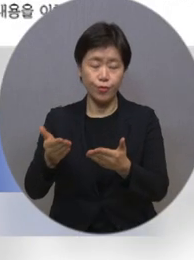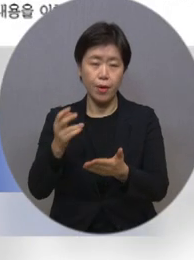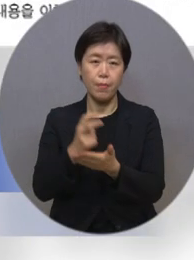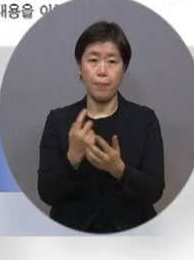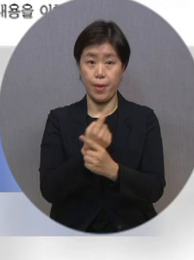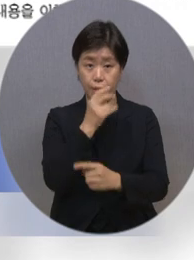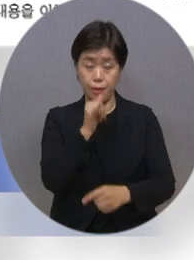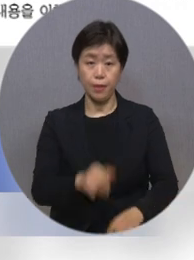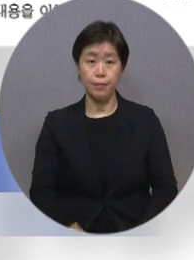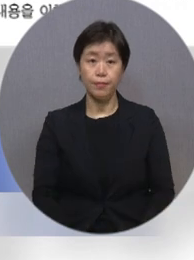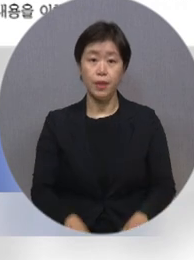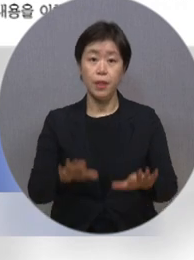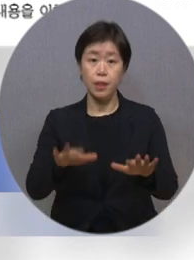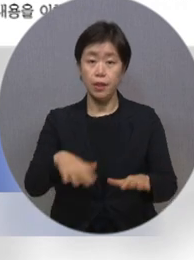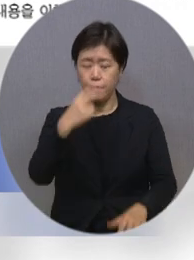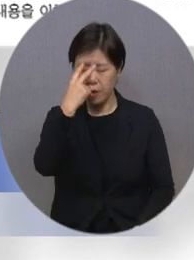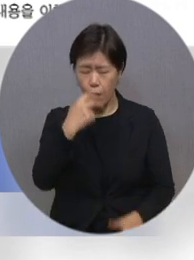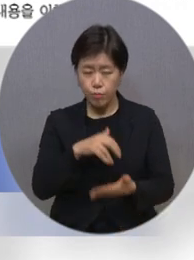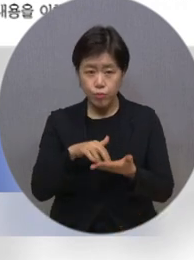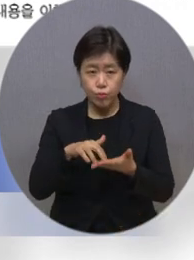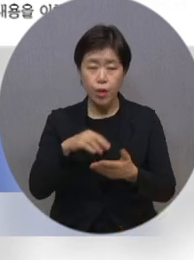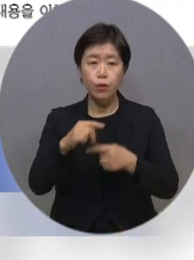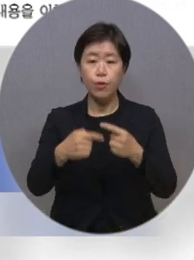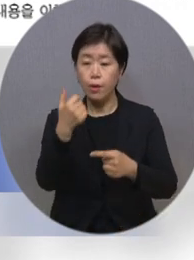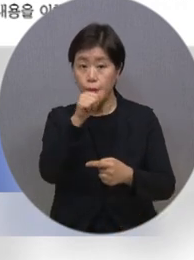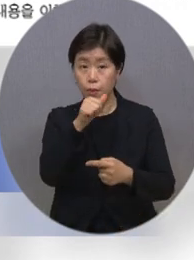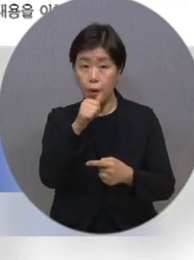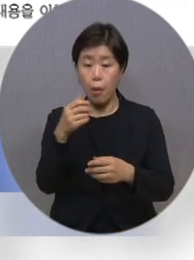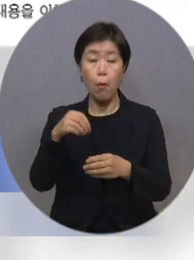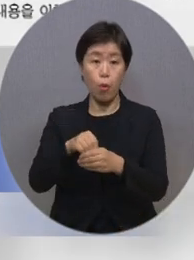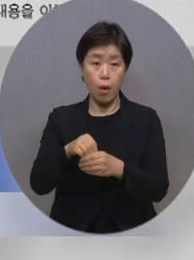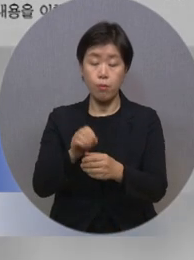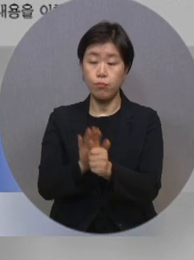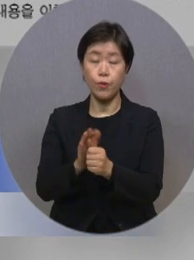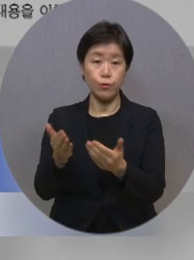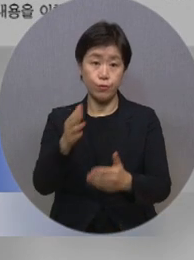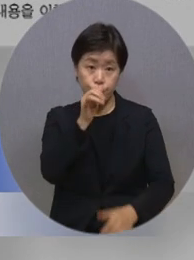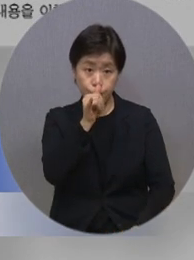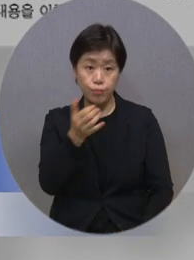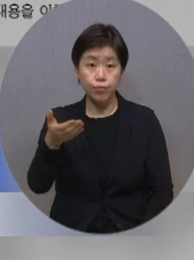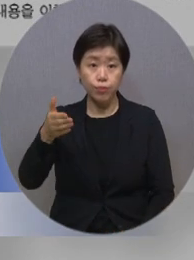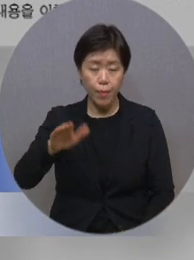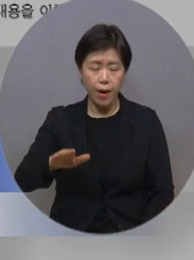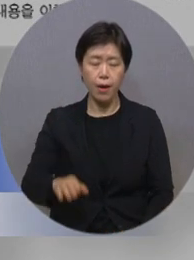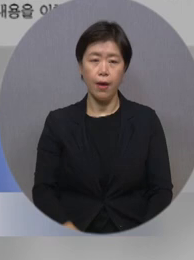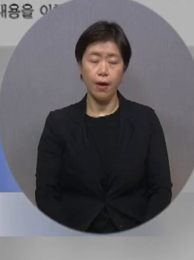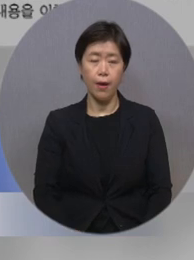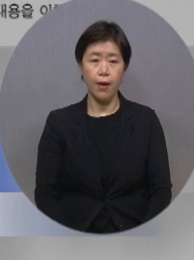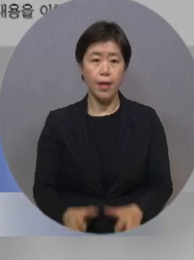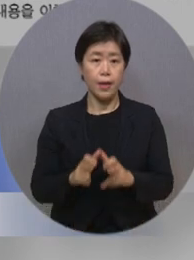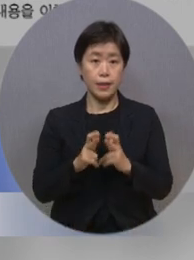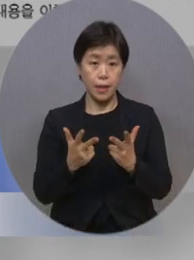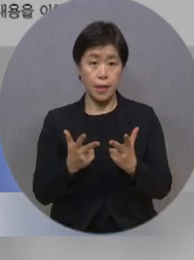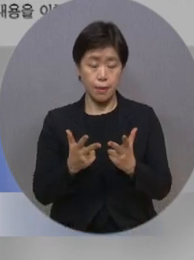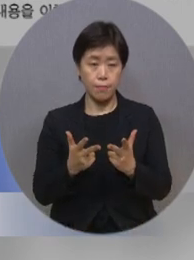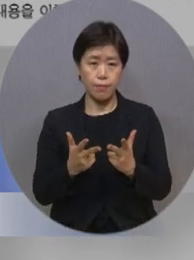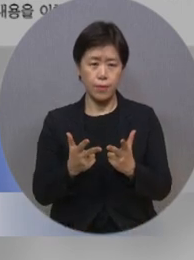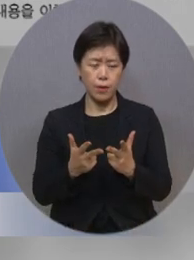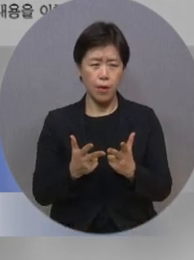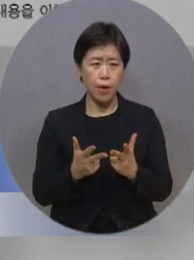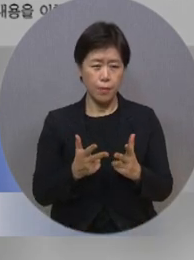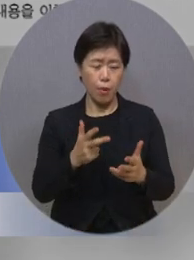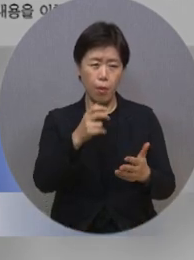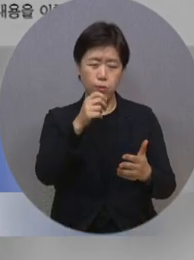일환으로 점자 문서와 수어통역 등을 제공하고 있기는 하지만이 소송 당사자인 장애인이 어려운